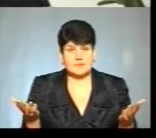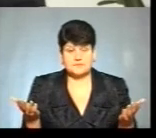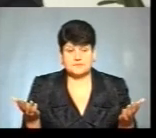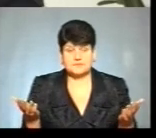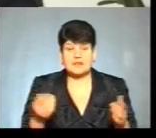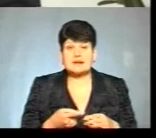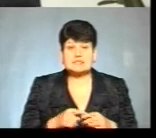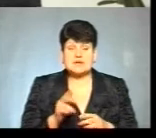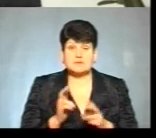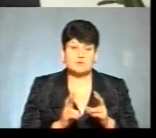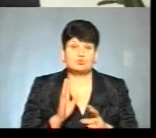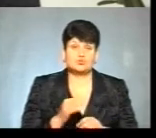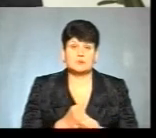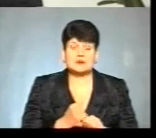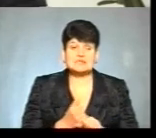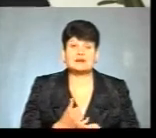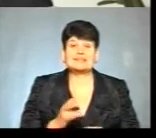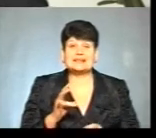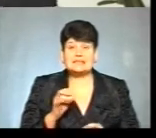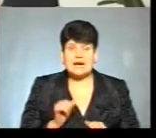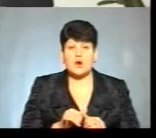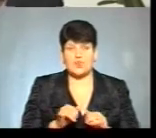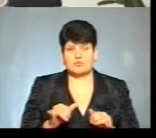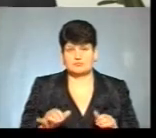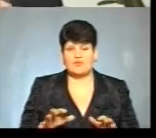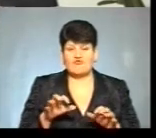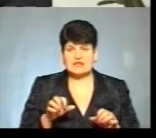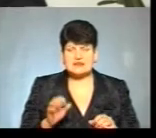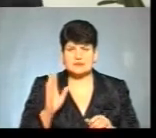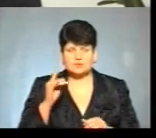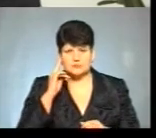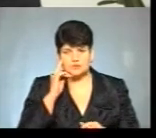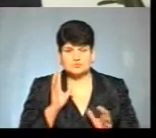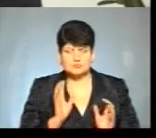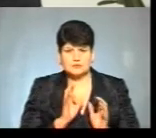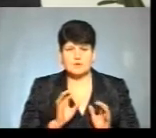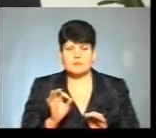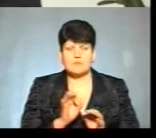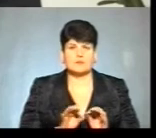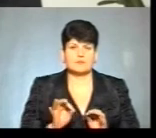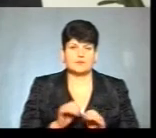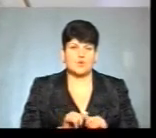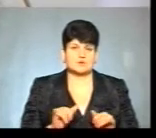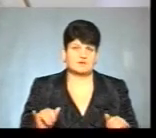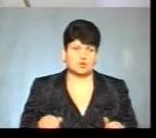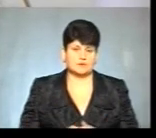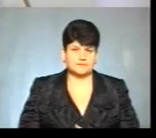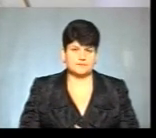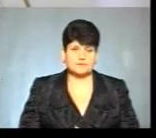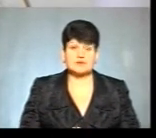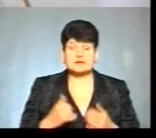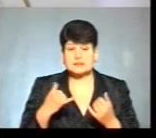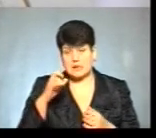це підприємство буде працювати на розвиток, тому що власник він буде дбати безпосередньо за розвиток. Зараз